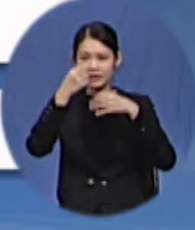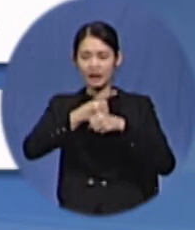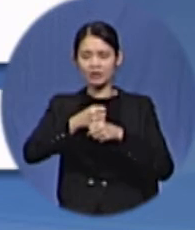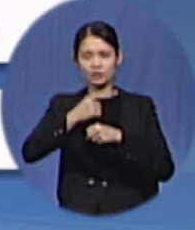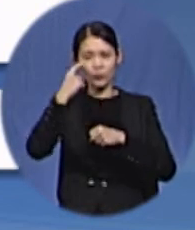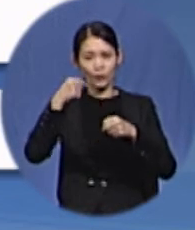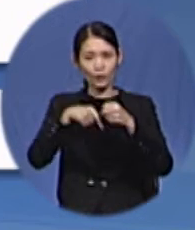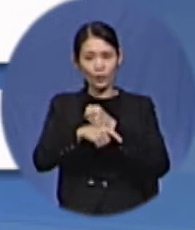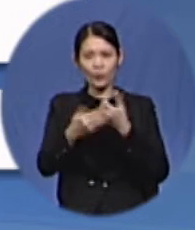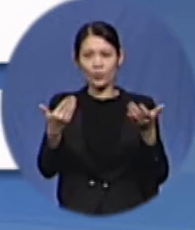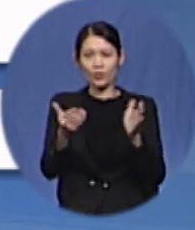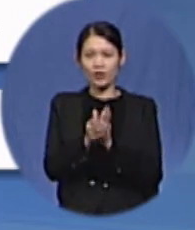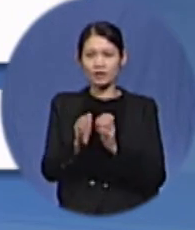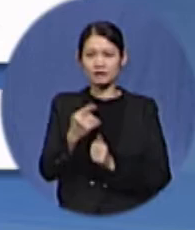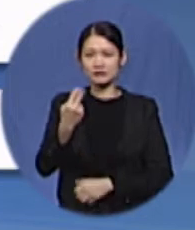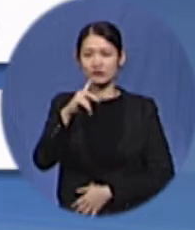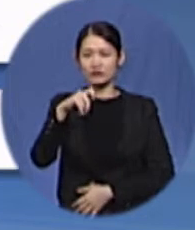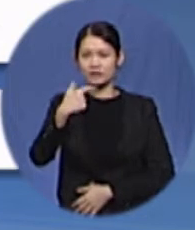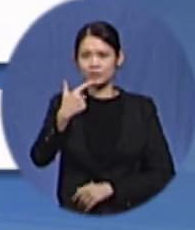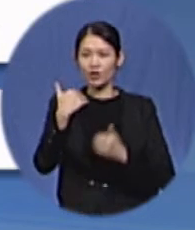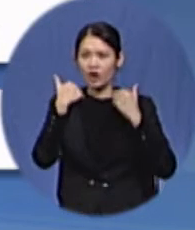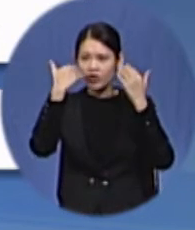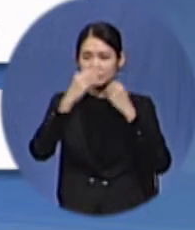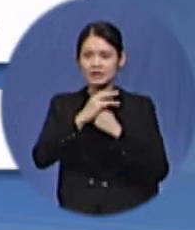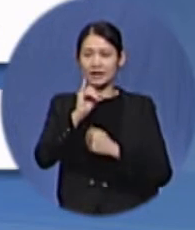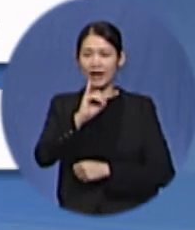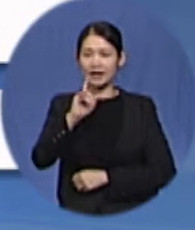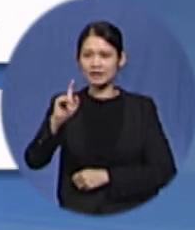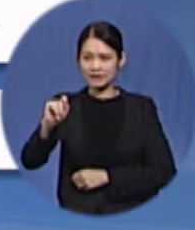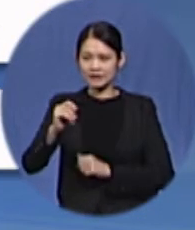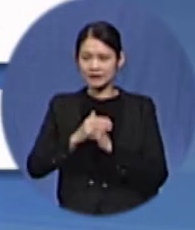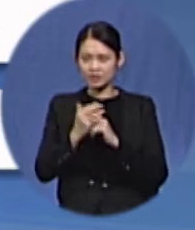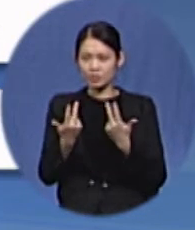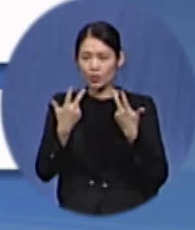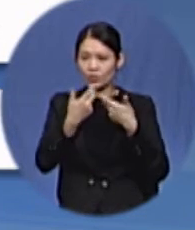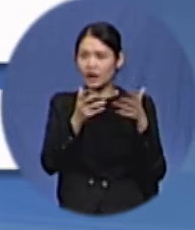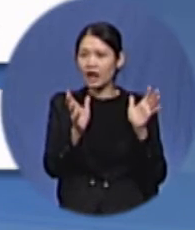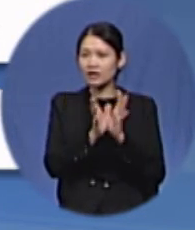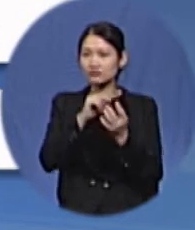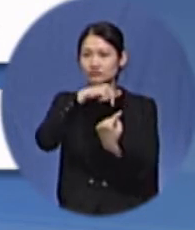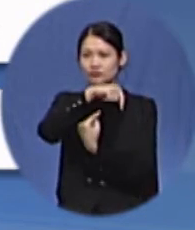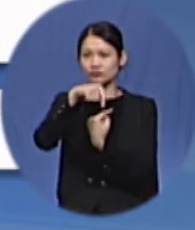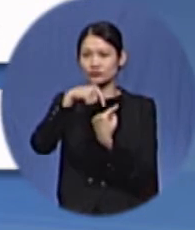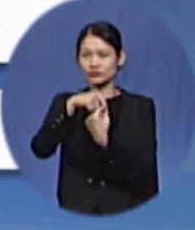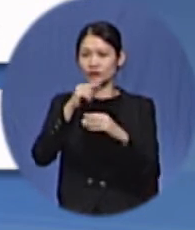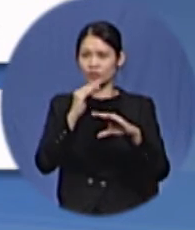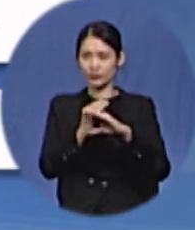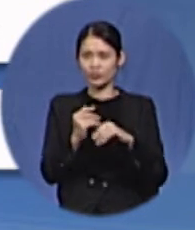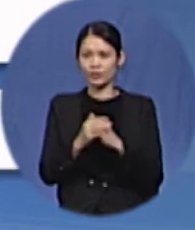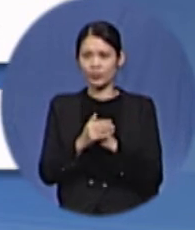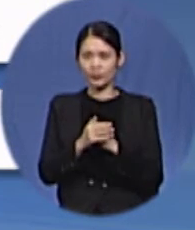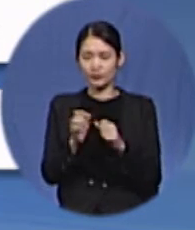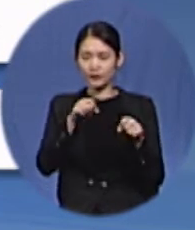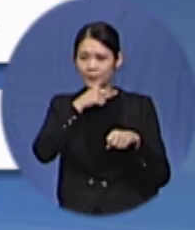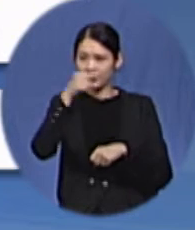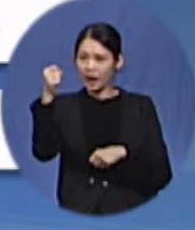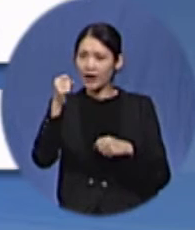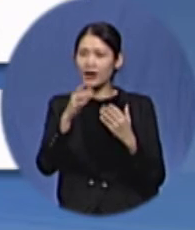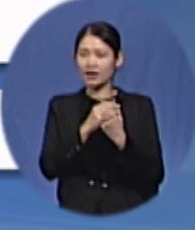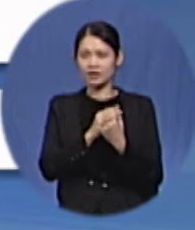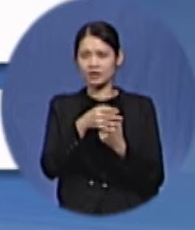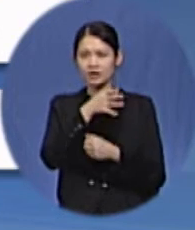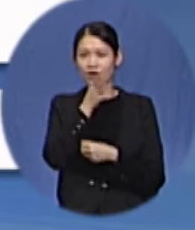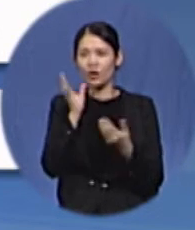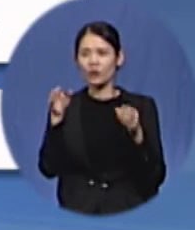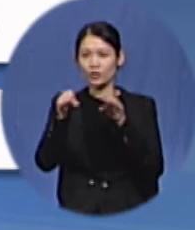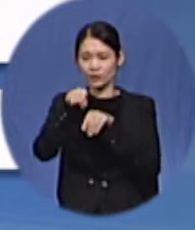미래창조과학부는 2016년도 어르신 IT 봉사단 운영기관을 모집합니다. 봉사단에 선정된 팀은